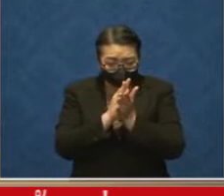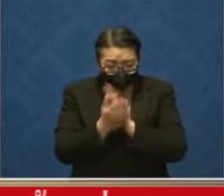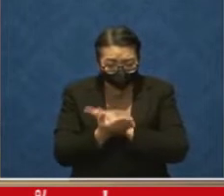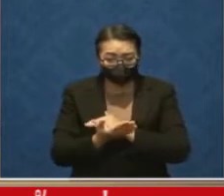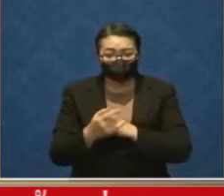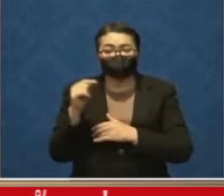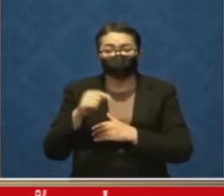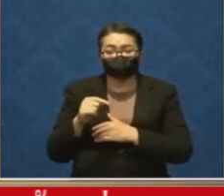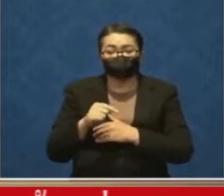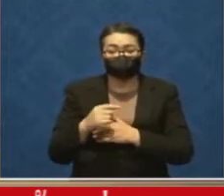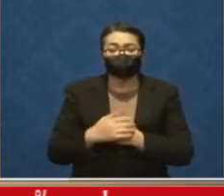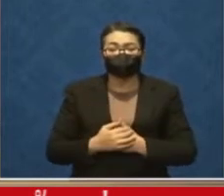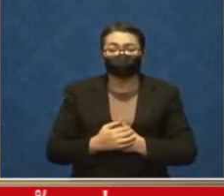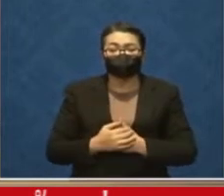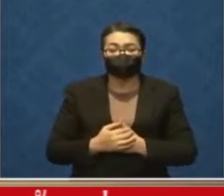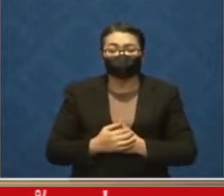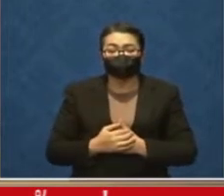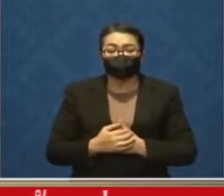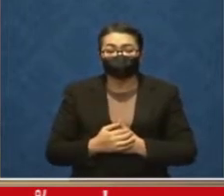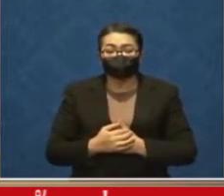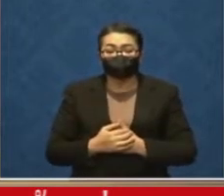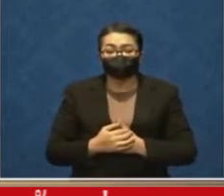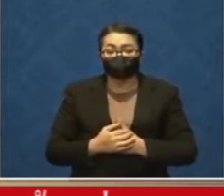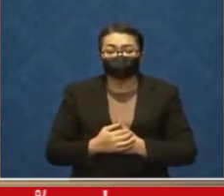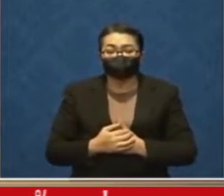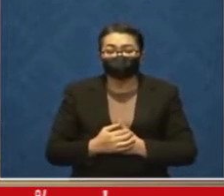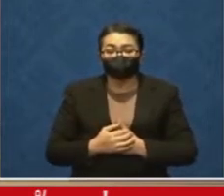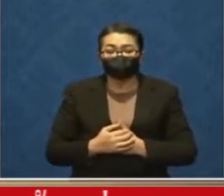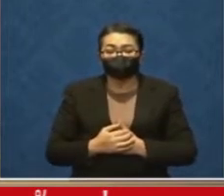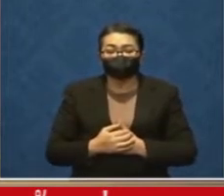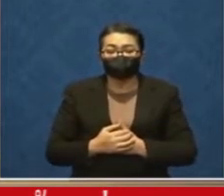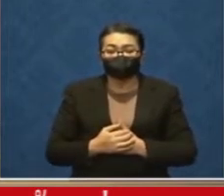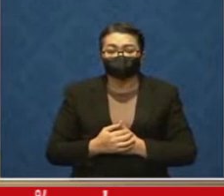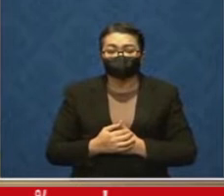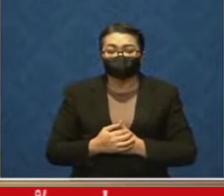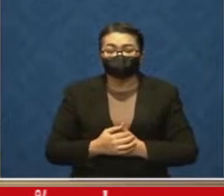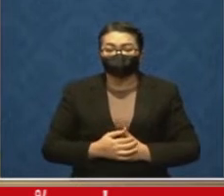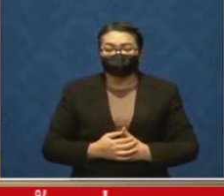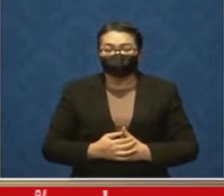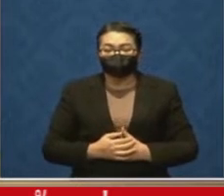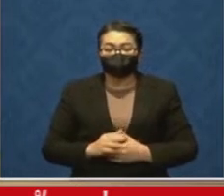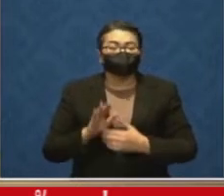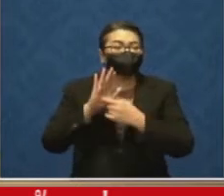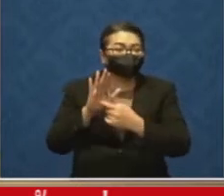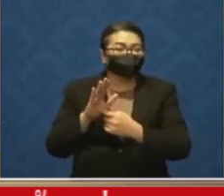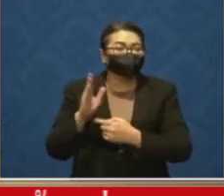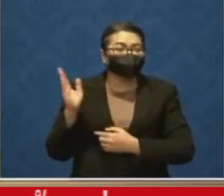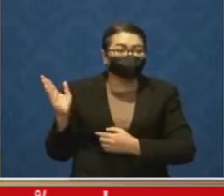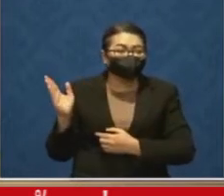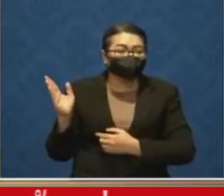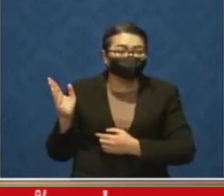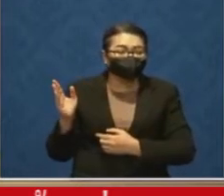ขออนุญาสไละครับอันนี้ครับ